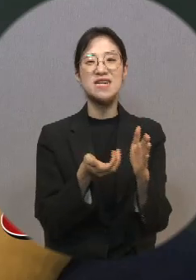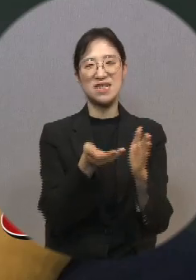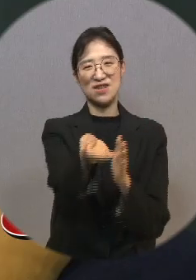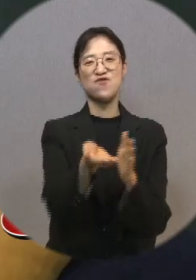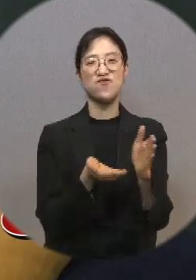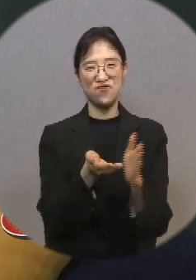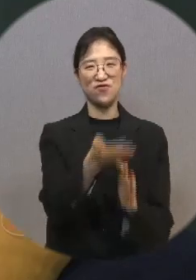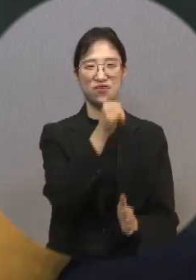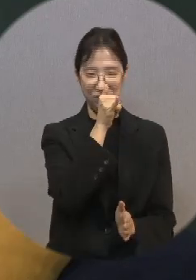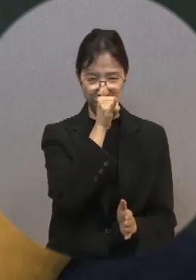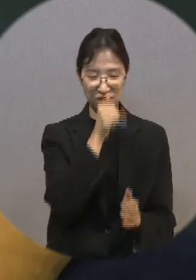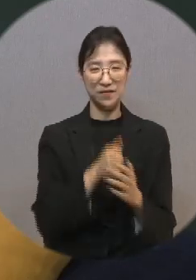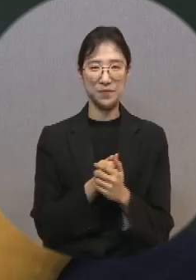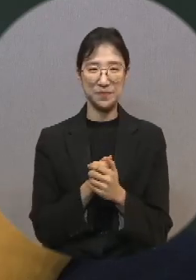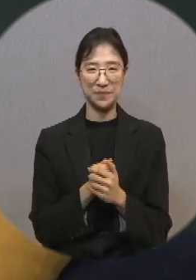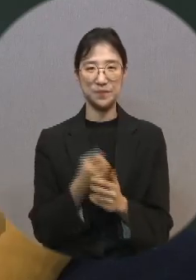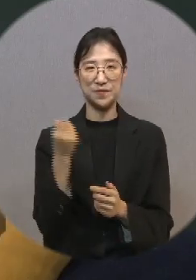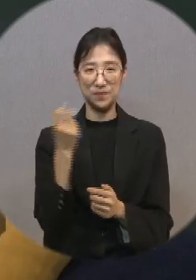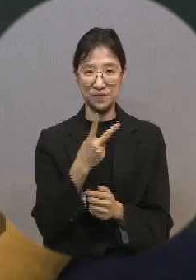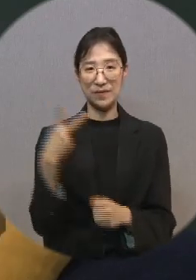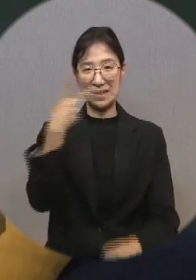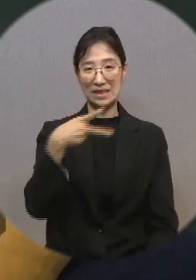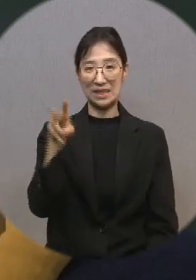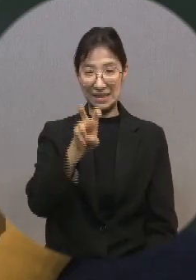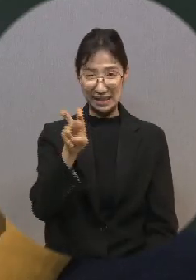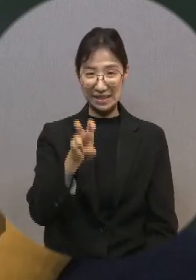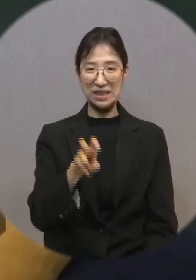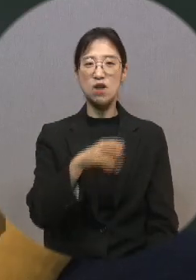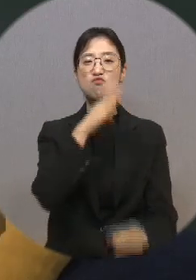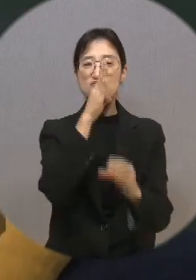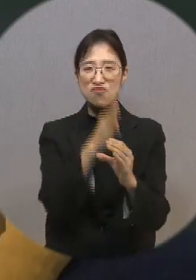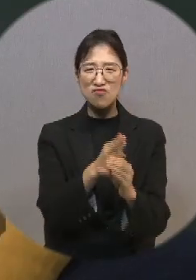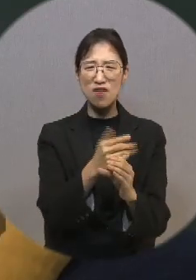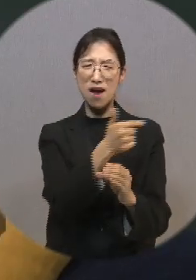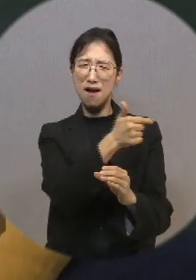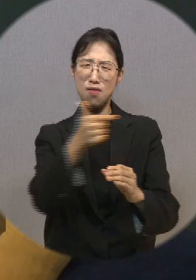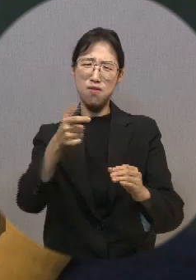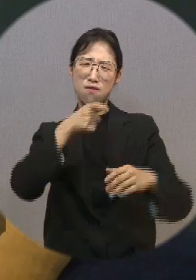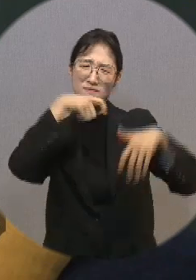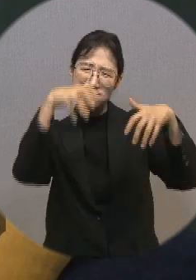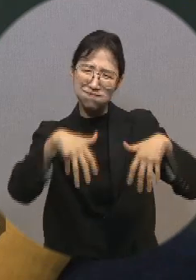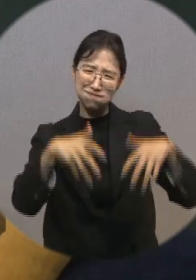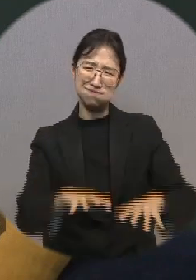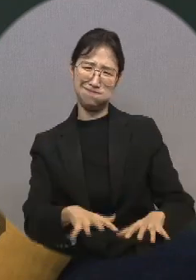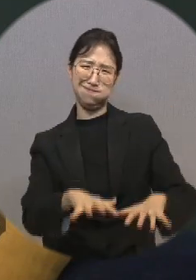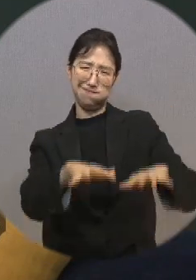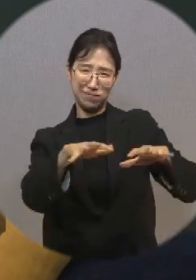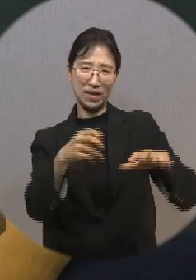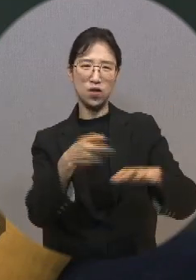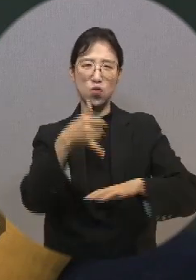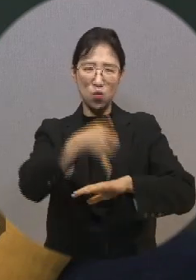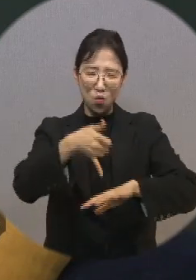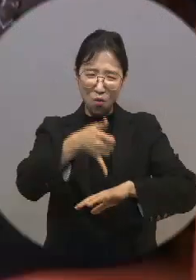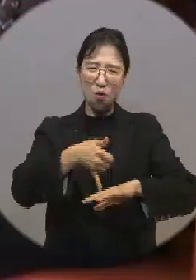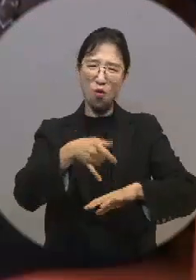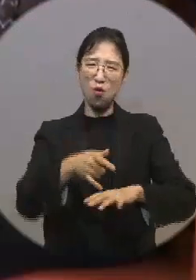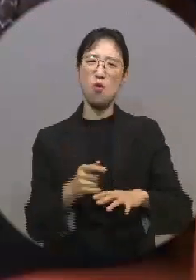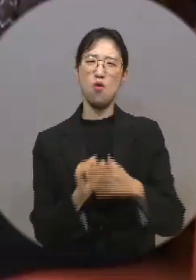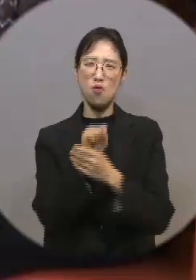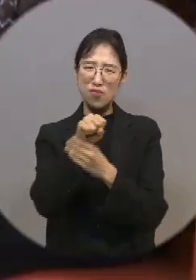영향이 좀 있고 그다음에 이제 2020년에 북한의 그 대홍수하고 그리고 이제 그 농업 생산성이